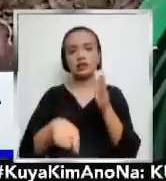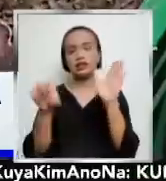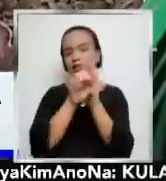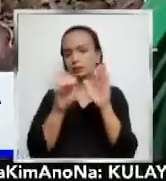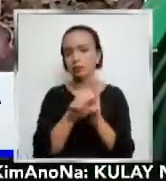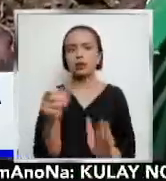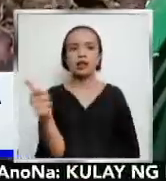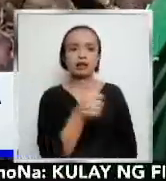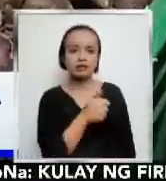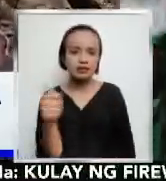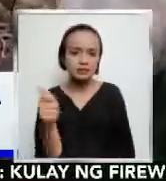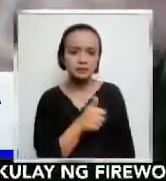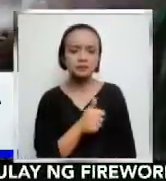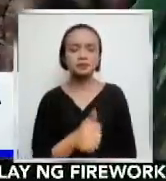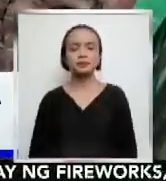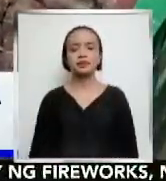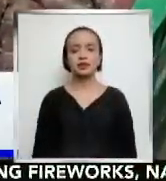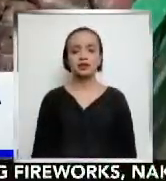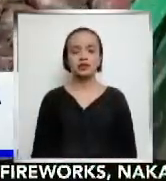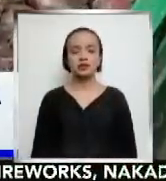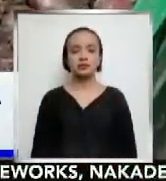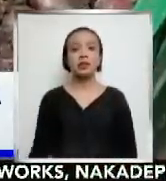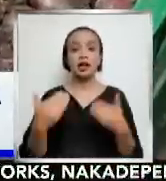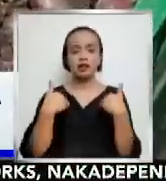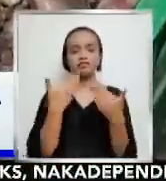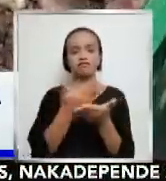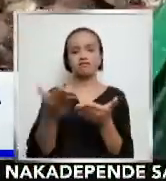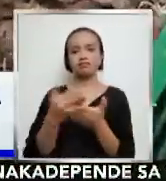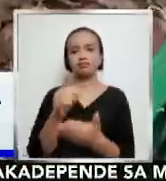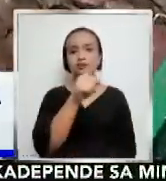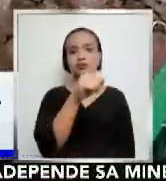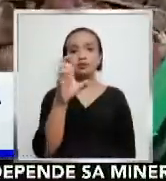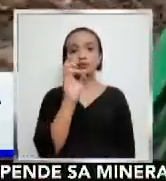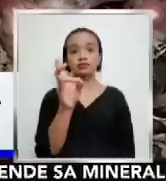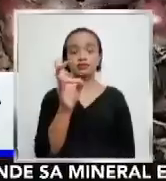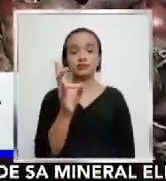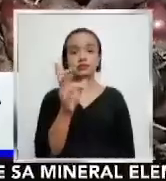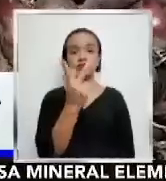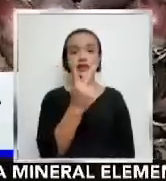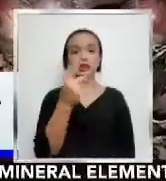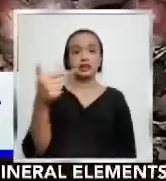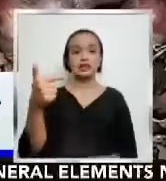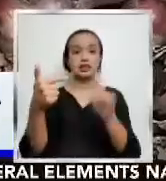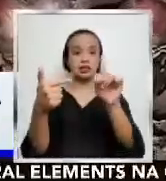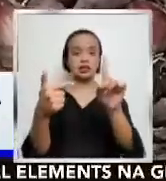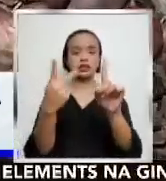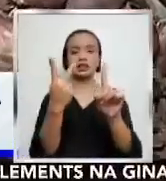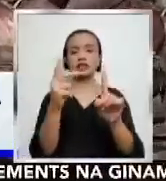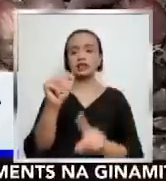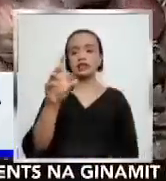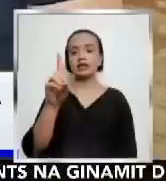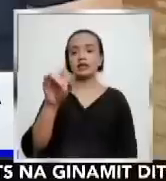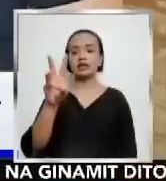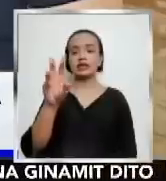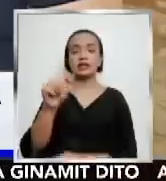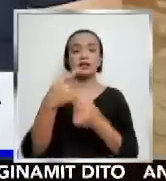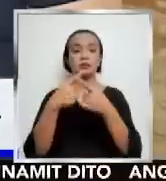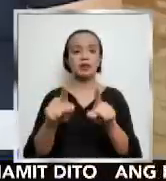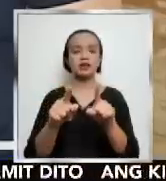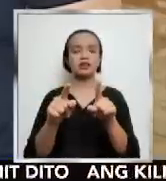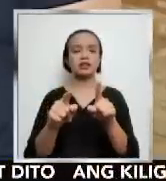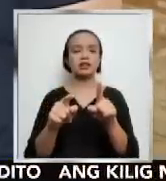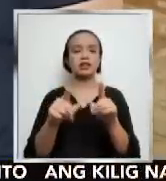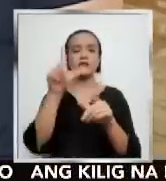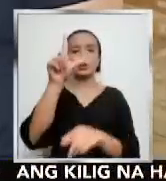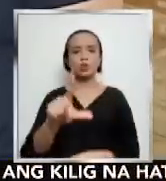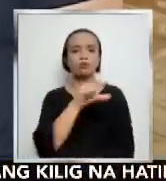Ano. Sa ngayon, may mabibiling tig 170 pesos kada kilo sa Kadiwa Market pero sa mas mababang kalidad. Ito yung